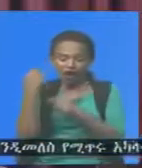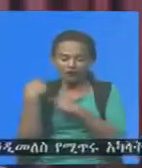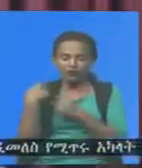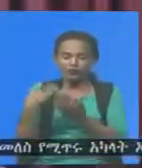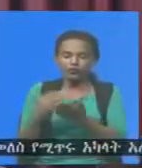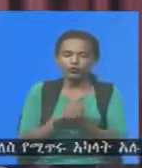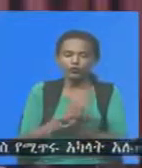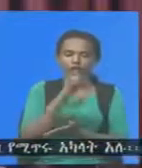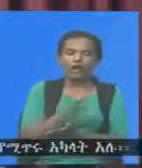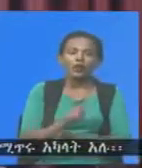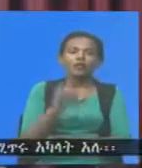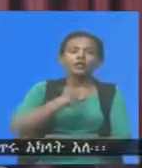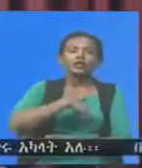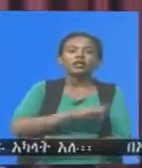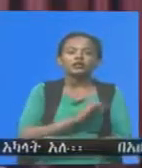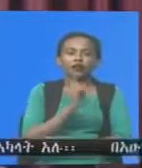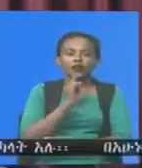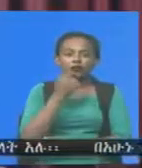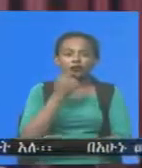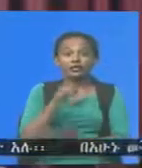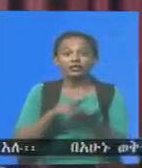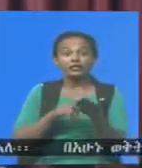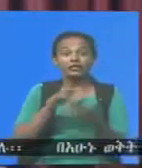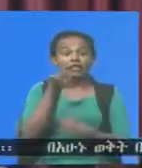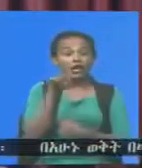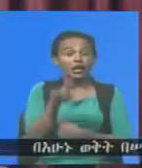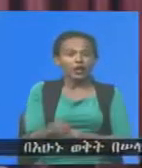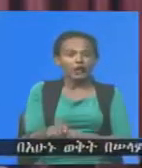እኛንን ብለን ነሳ ይገባል።